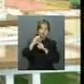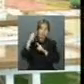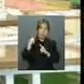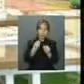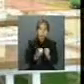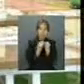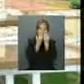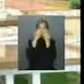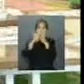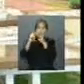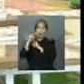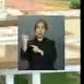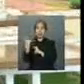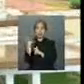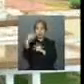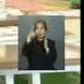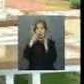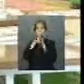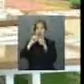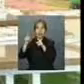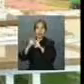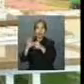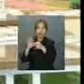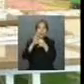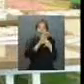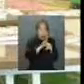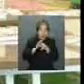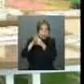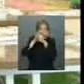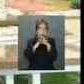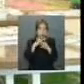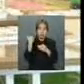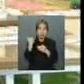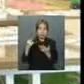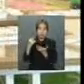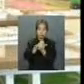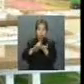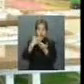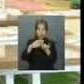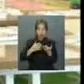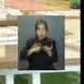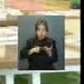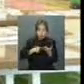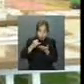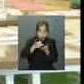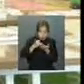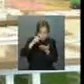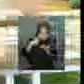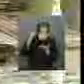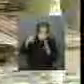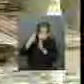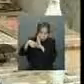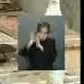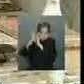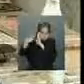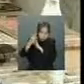ที่ได้มันเป็นดอกไม้ด้วยมันเหมือนไปได้กันหมดเลยครับแล้วเพราะว่าเนี่ยมันจะเพลินมาก 2-3 ชั่วโมงก็คือจะผ่านไปโดยไม่รู้ตัวอะไรเงี้ย ต